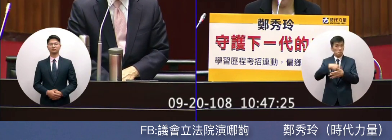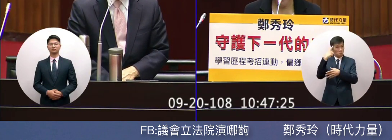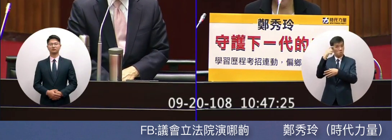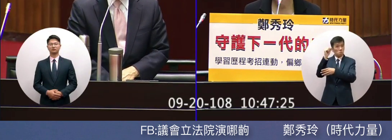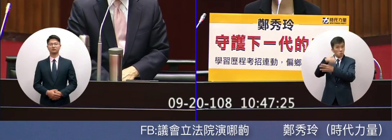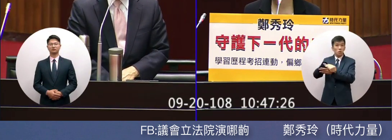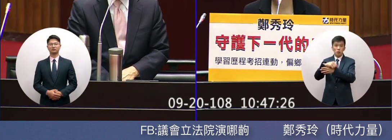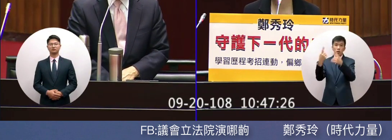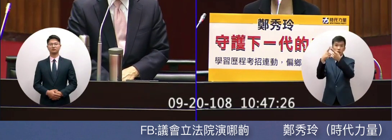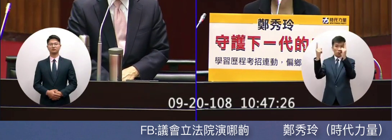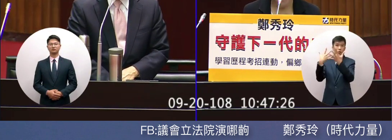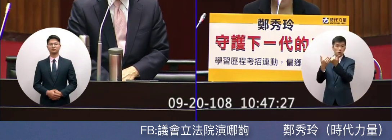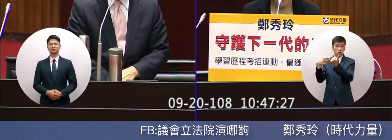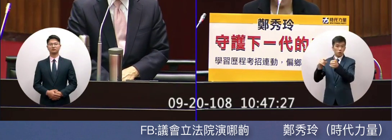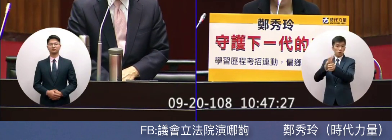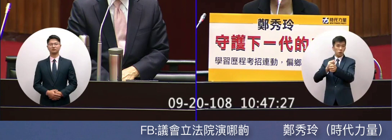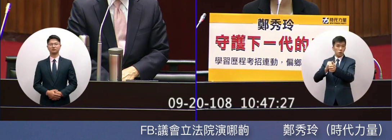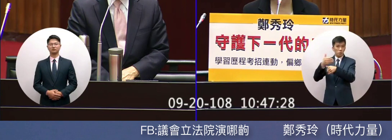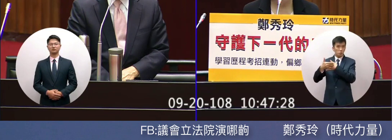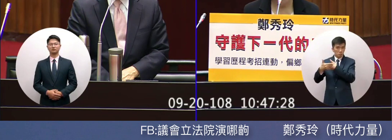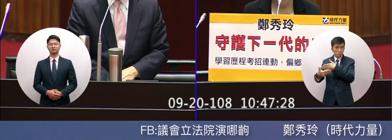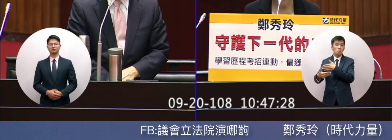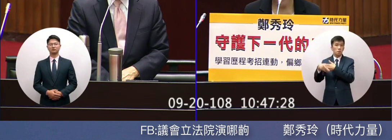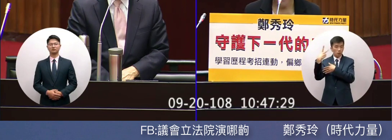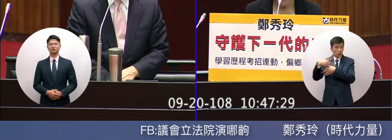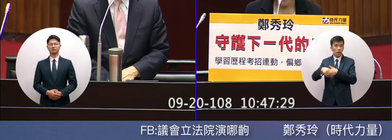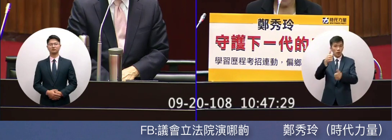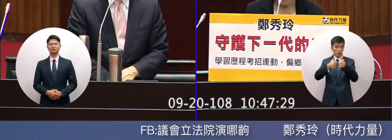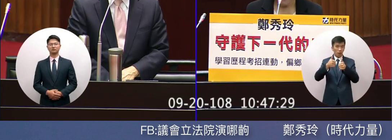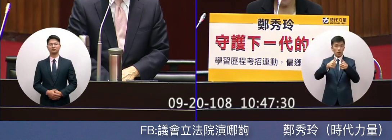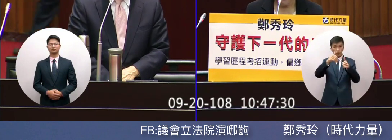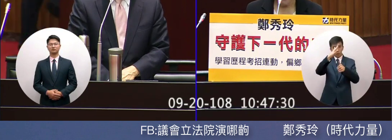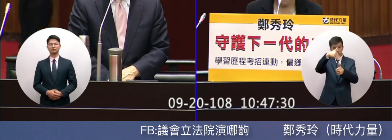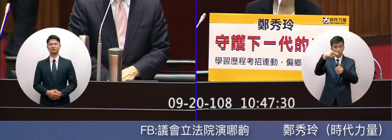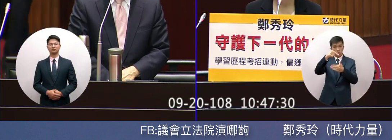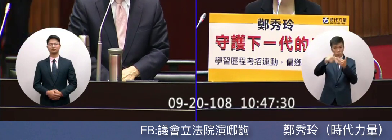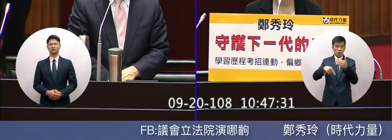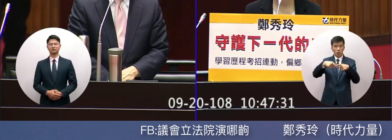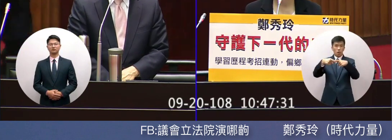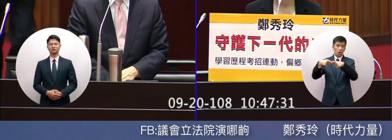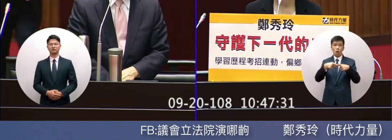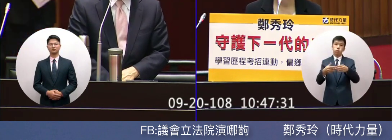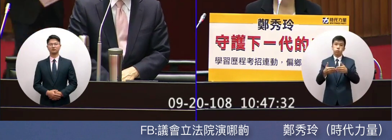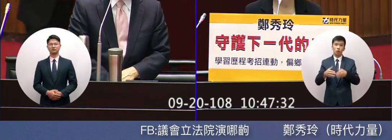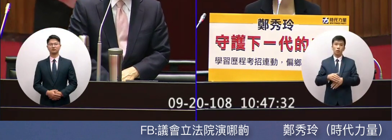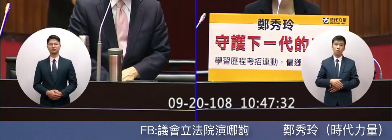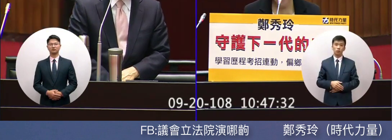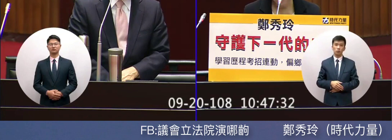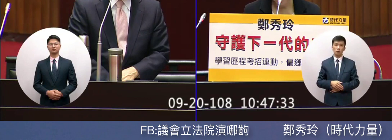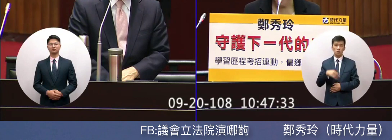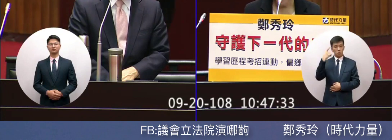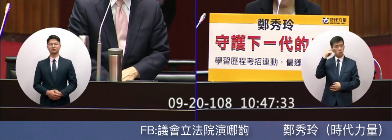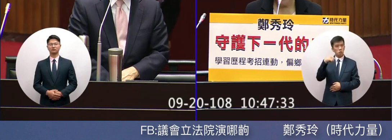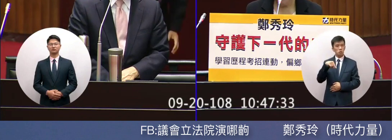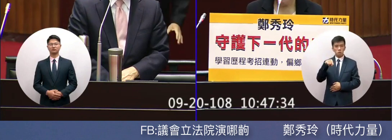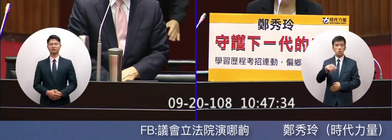要将学生的学习历程和考招联动。那我认为本来是一个很可能是一个德